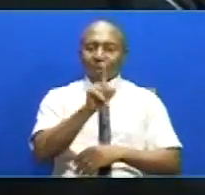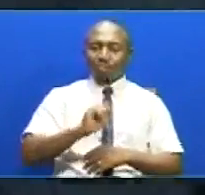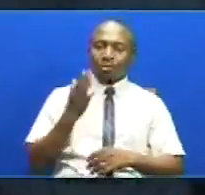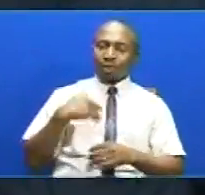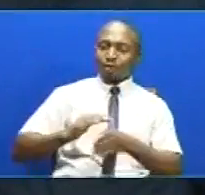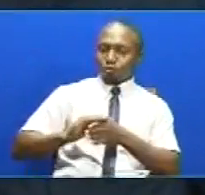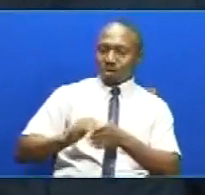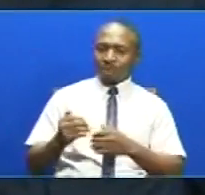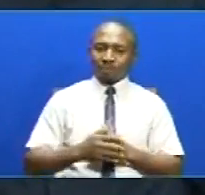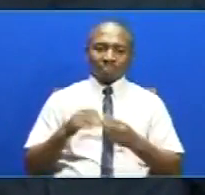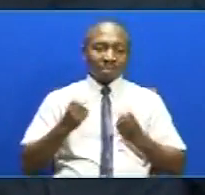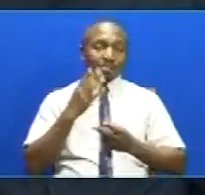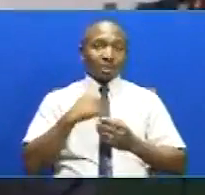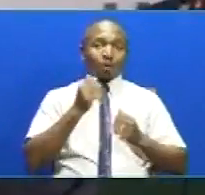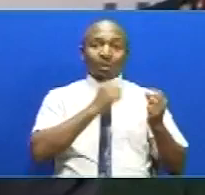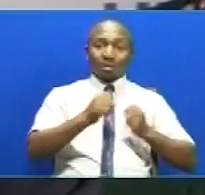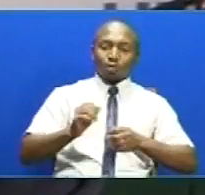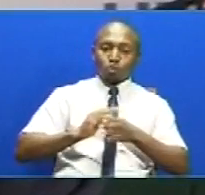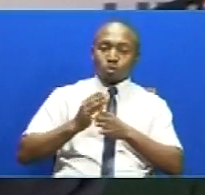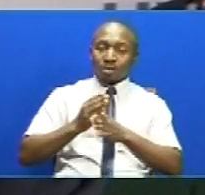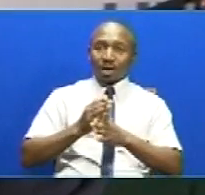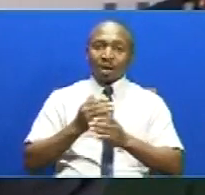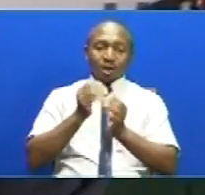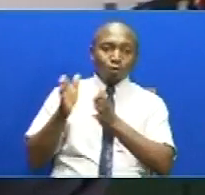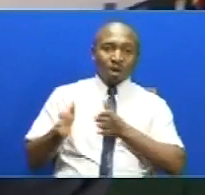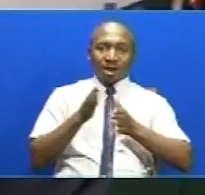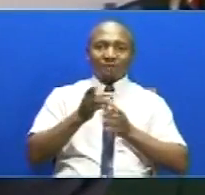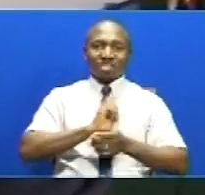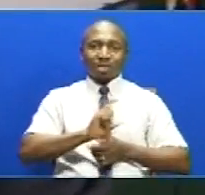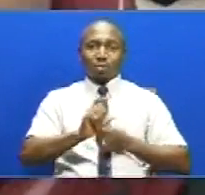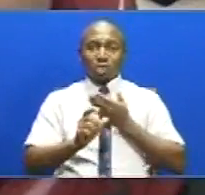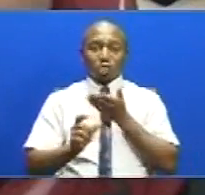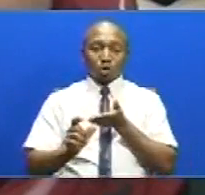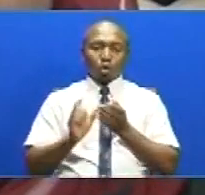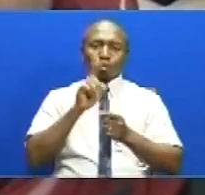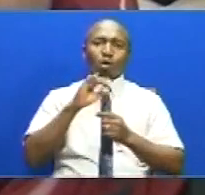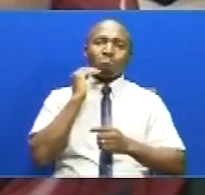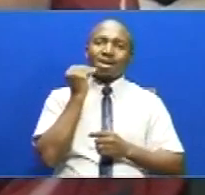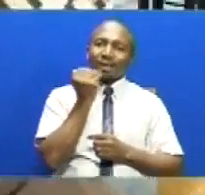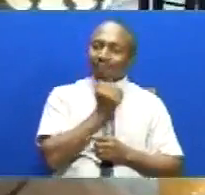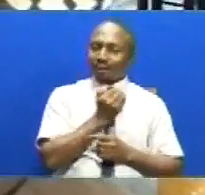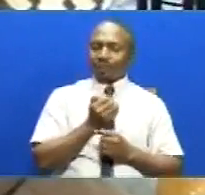Aidha, amewataka watendaji wanaohusika na utayarishaji wa vitambulisho hivyo kuwa makini